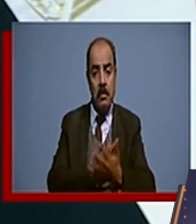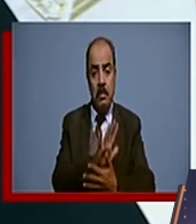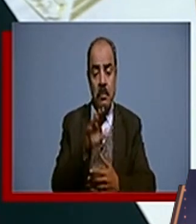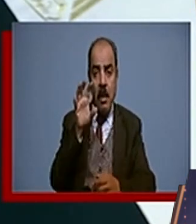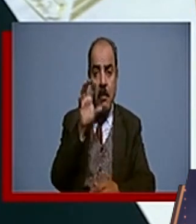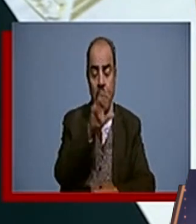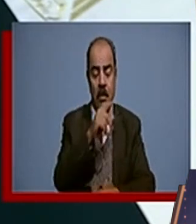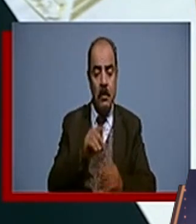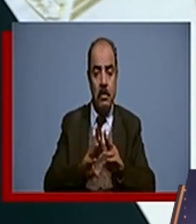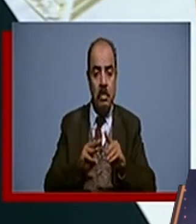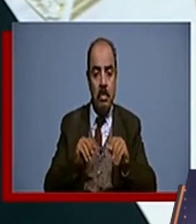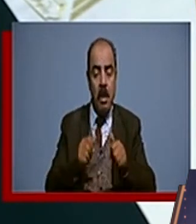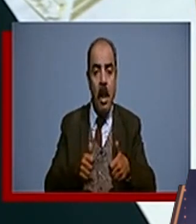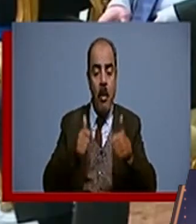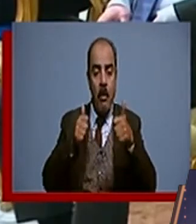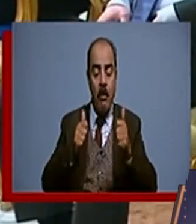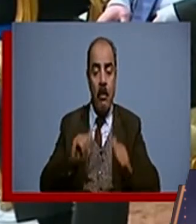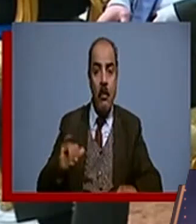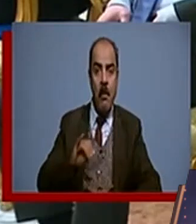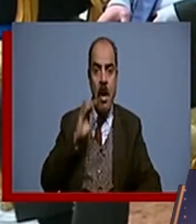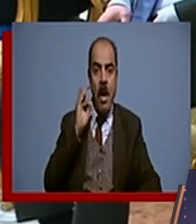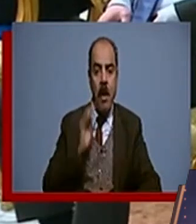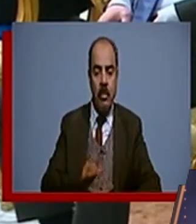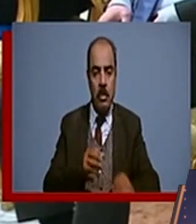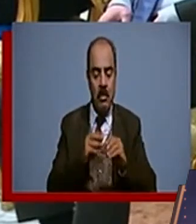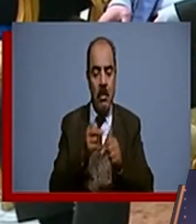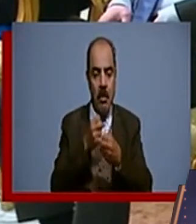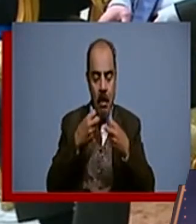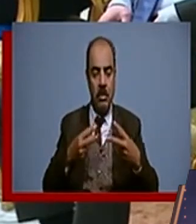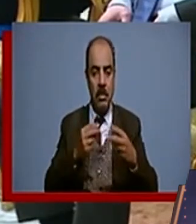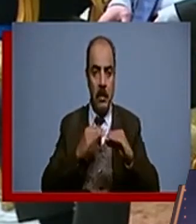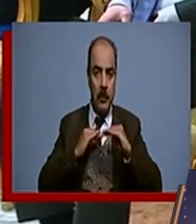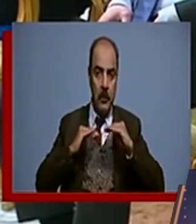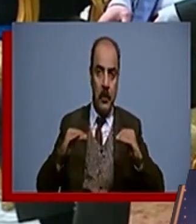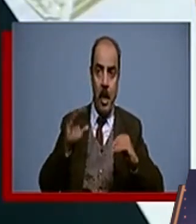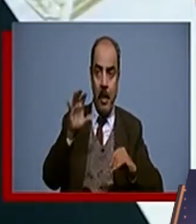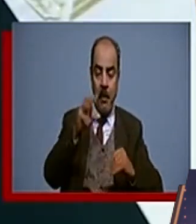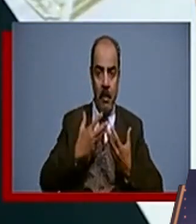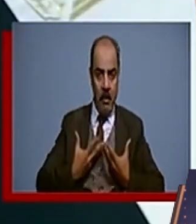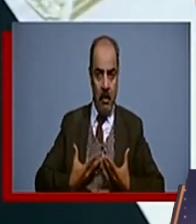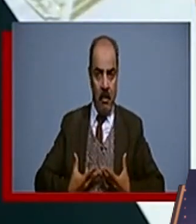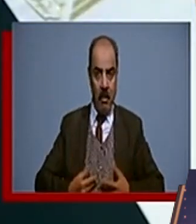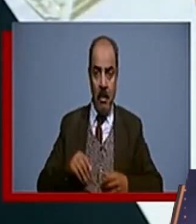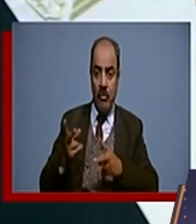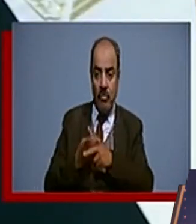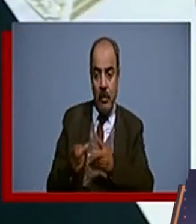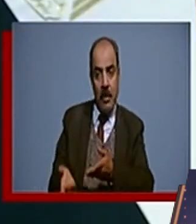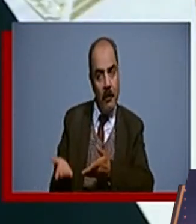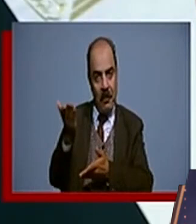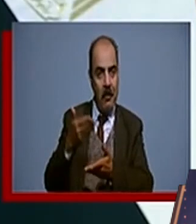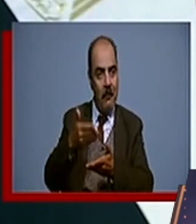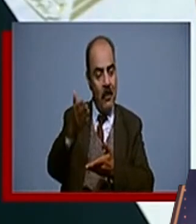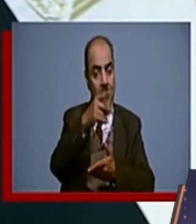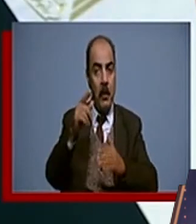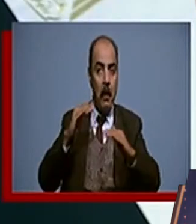منطقتنا مهم قوي إن إحنا نصل بيها إلى مرحلة حل لهذه القضايا والأزمات اللي موجودة، وصولا لاستقرار هذه